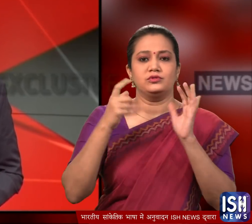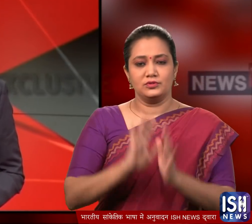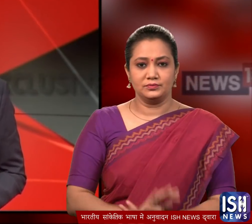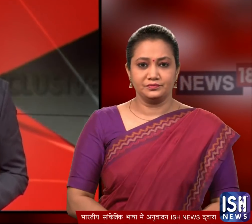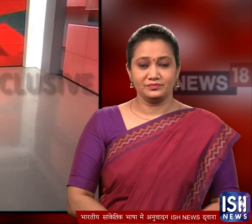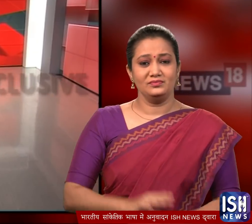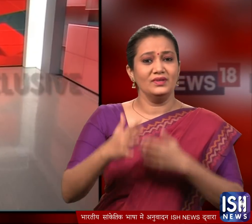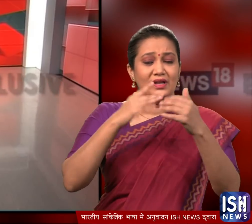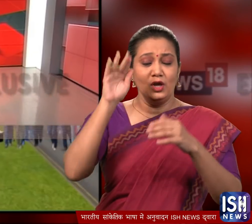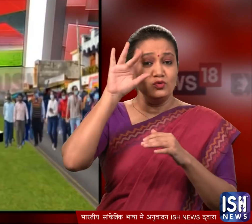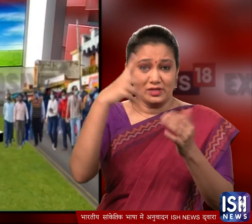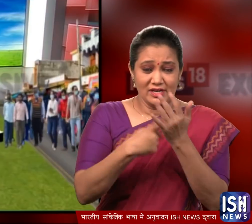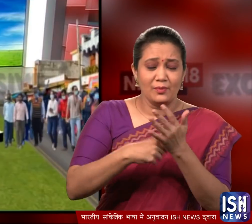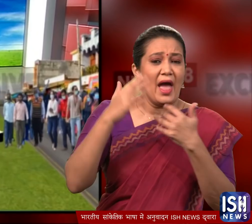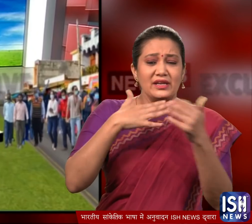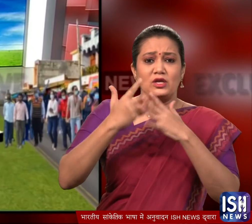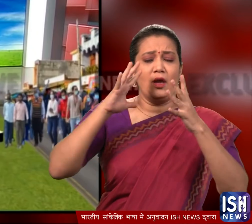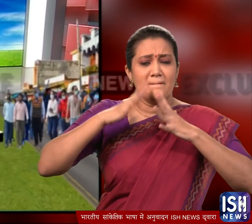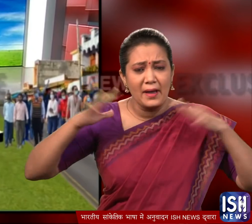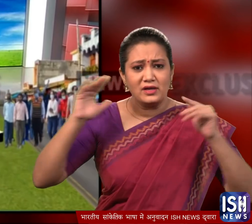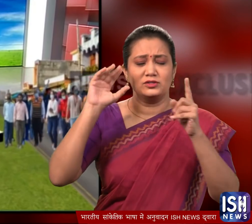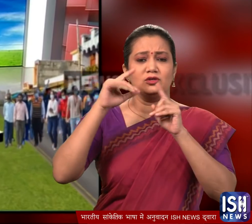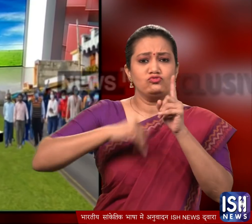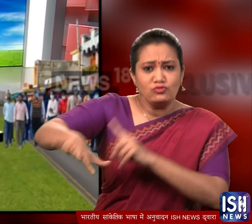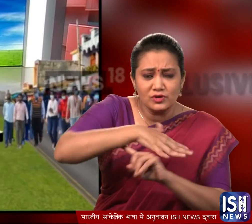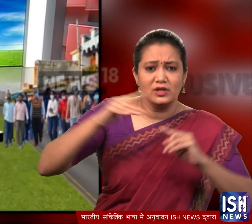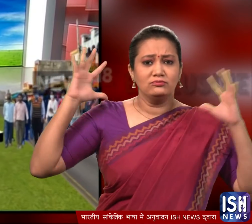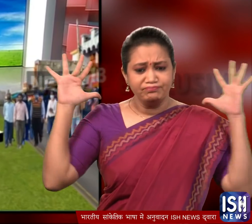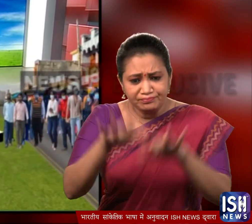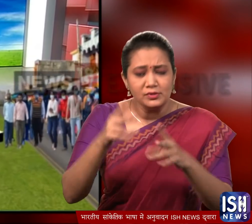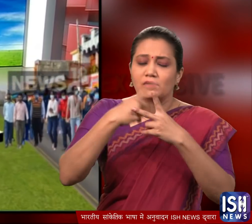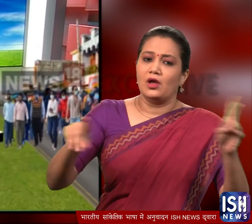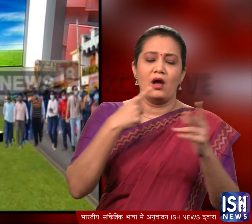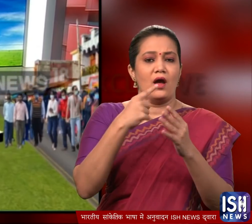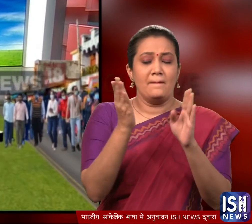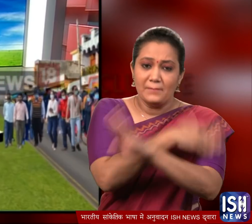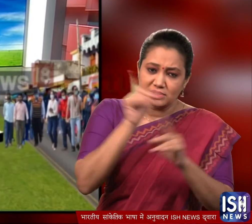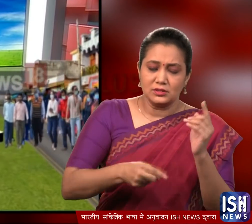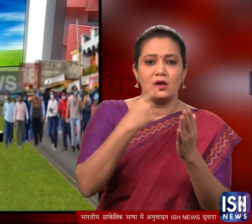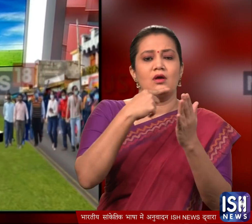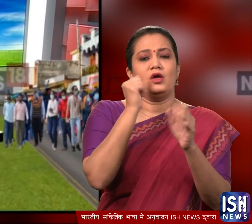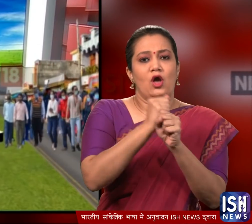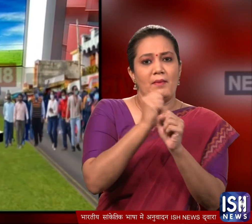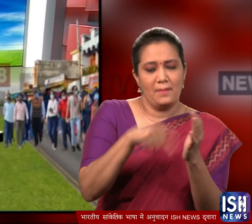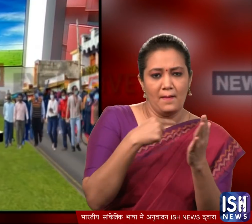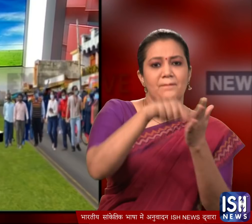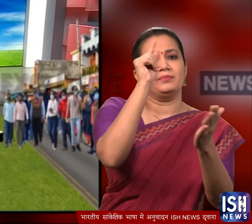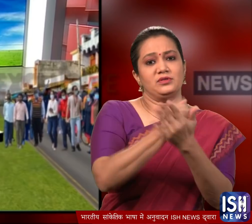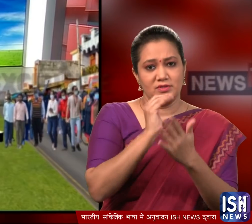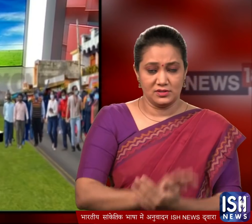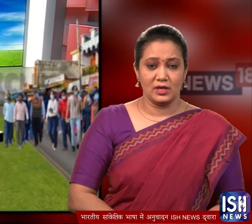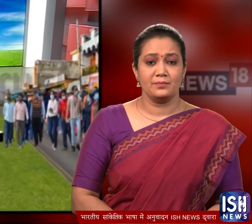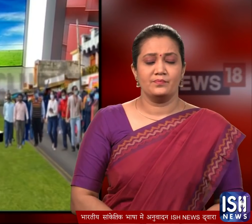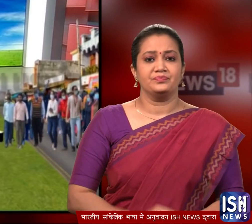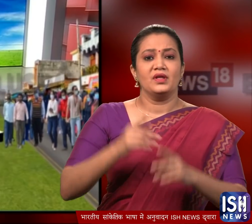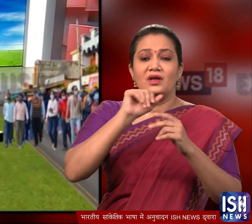के अजीत सिंह की रिपोर्ट है कि किसी भी सार्वजनिक कार्यक्रम के आयोजन और जुलूस निकालने के लिए लोगों को पहले प्रशासन से मंजूरी लेनी होगी और